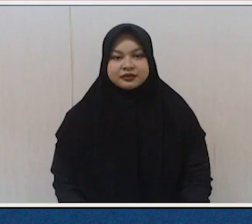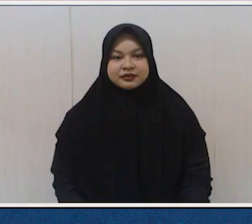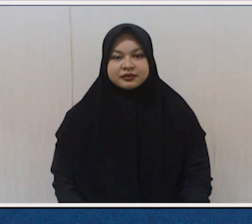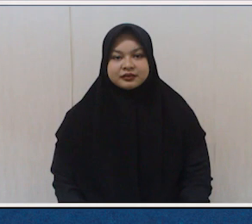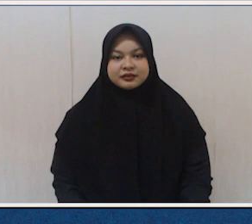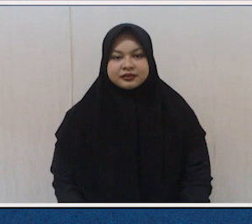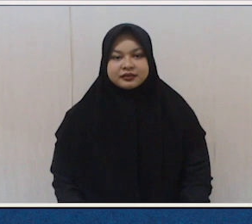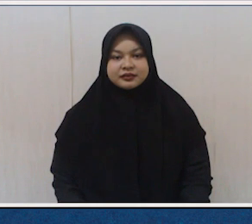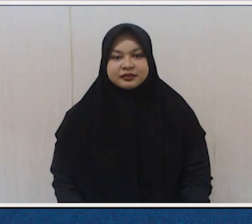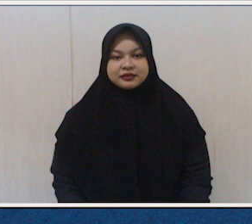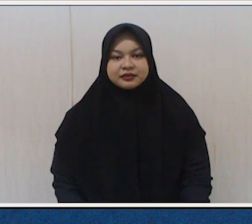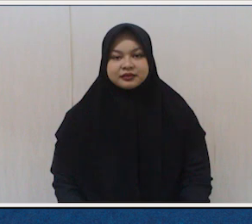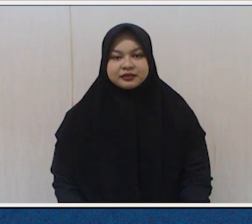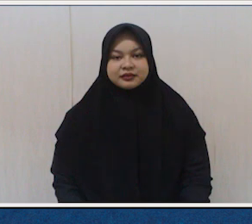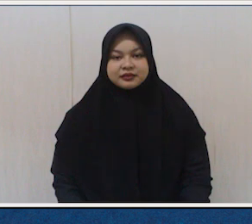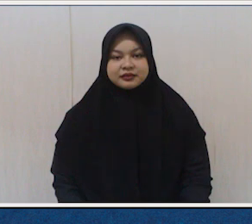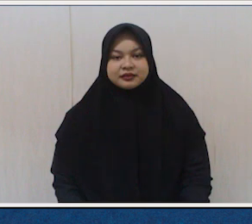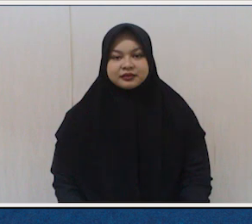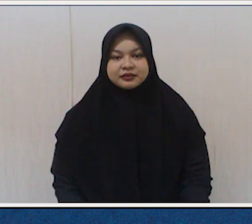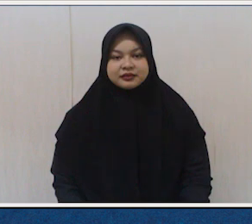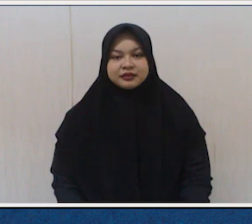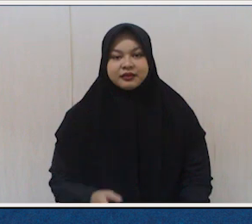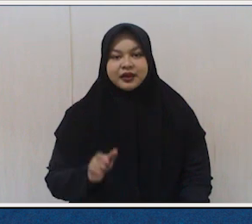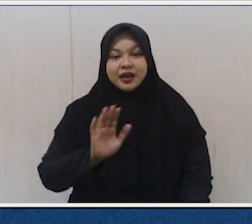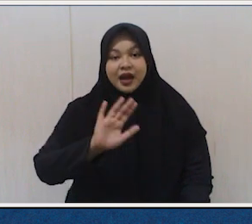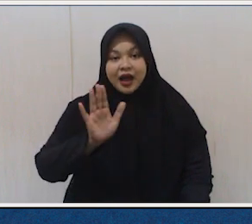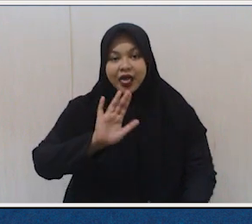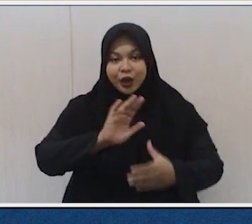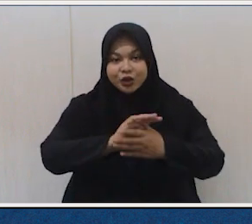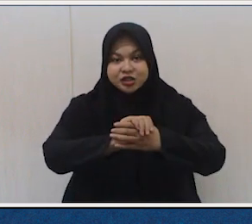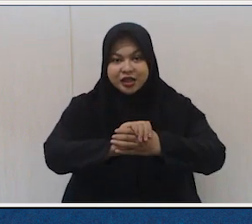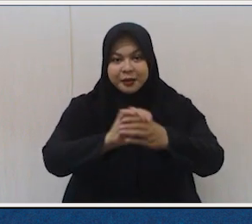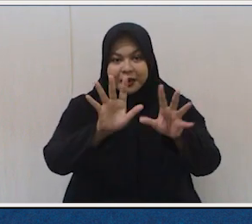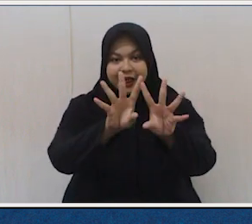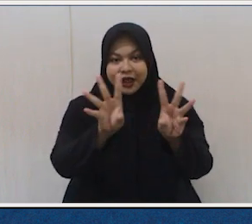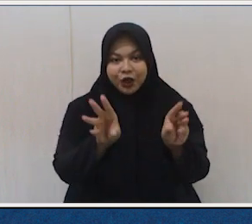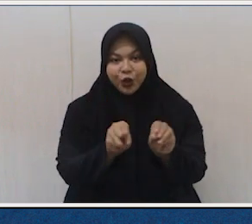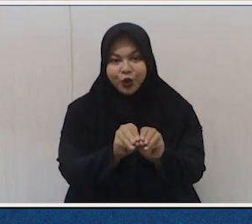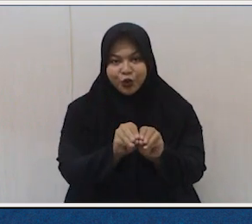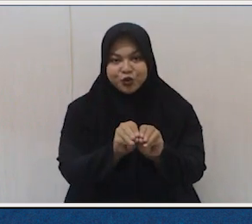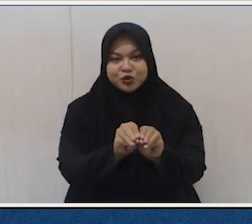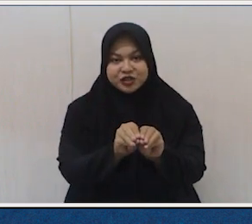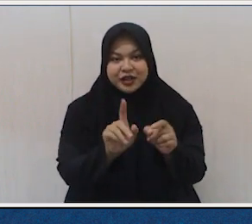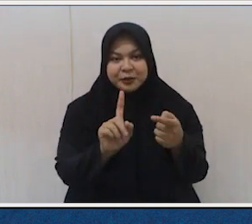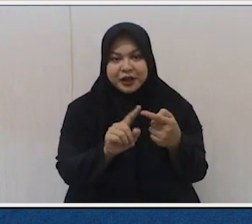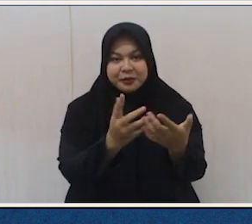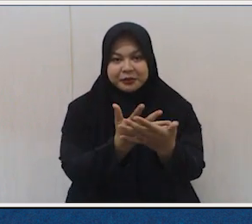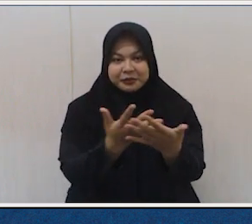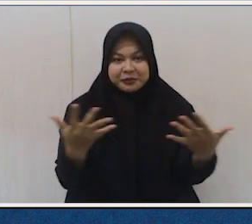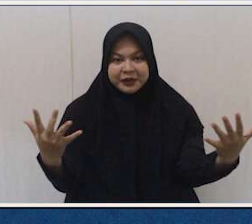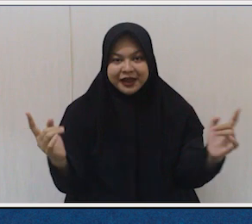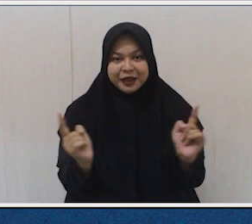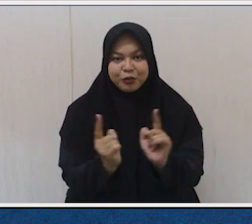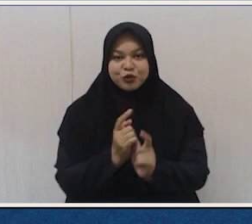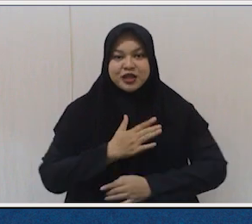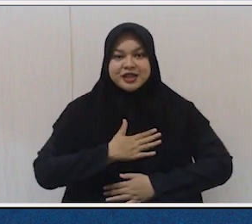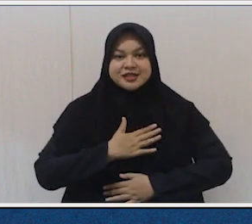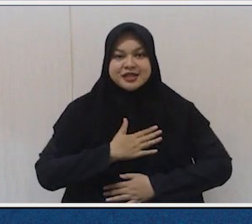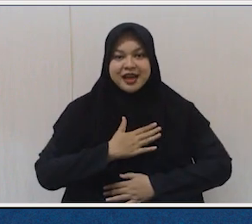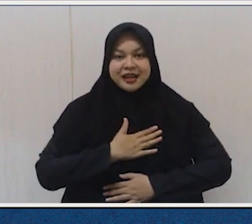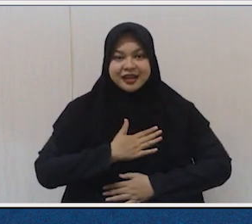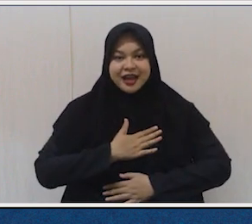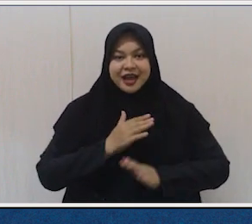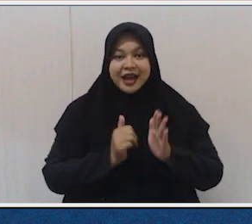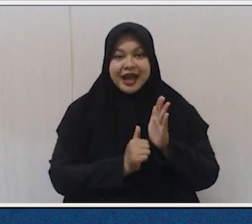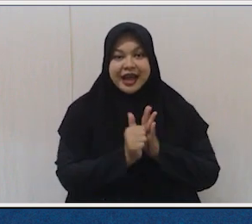Halo eh sahabat inklusi yang e terhormat e ketemu lagi dengan saya M Syafii dalam acara